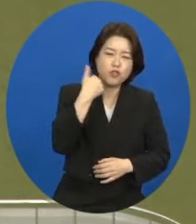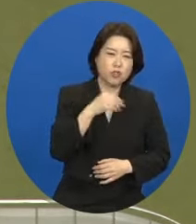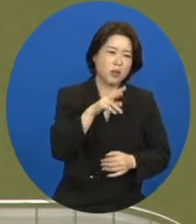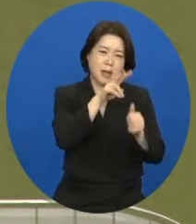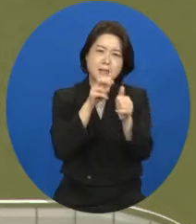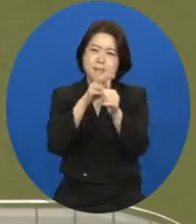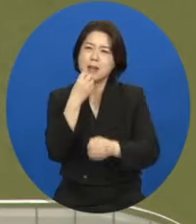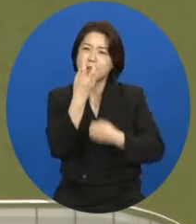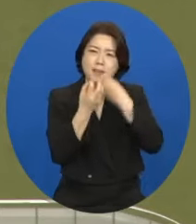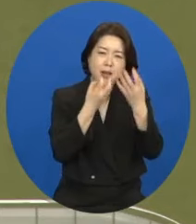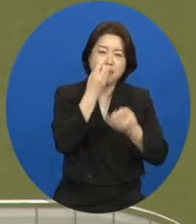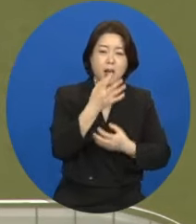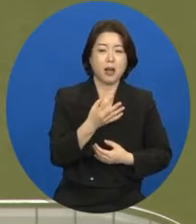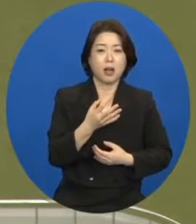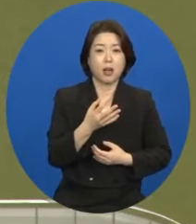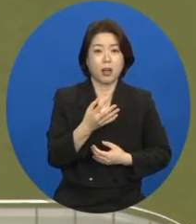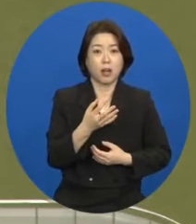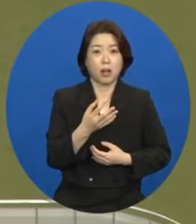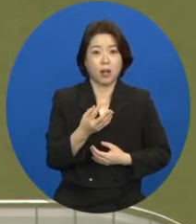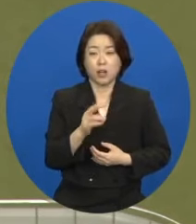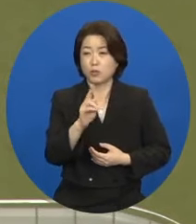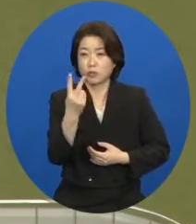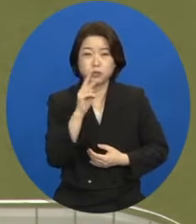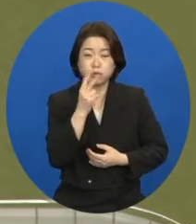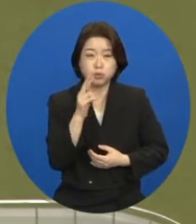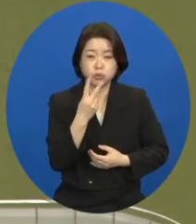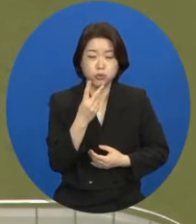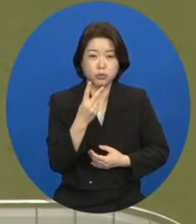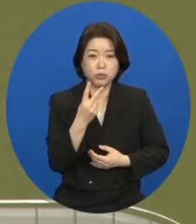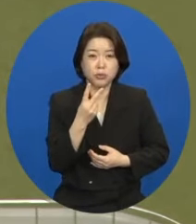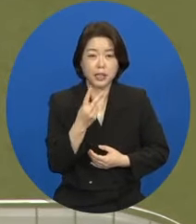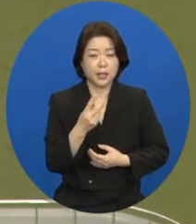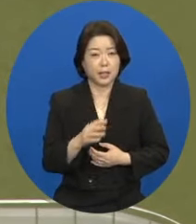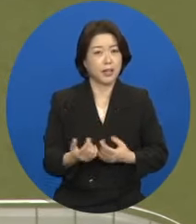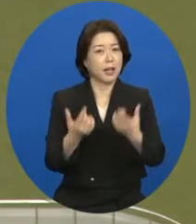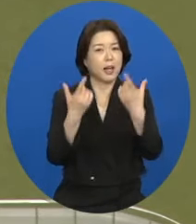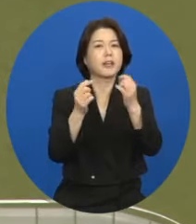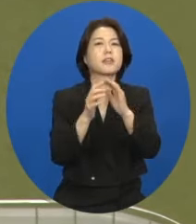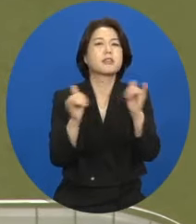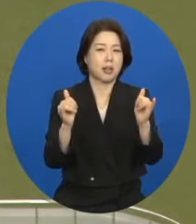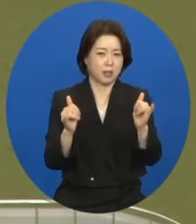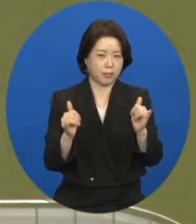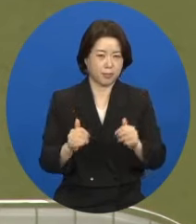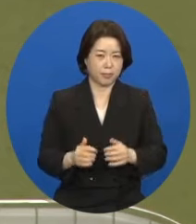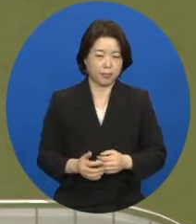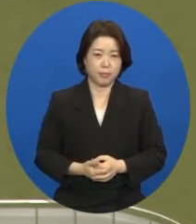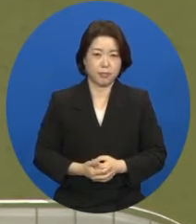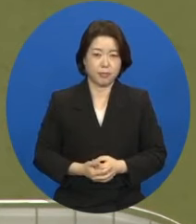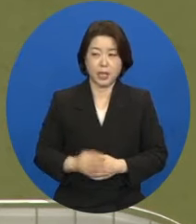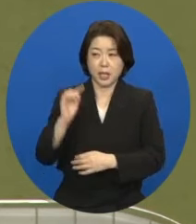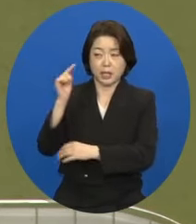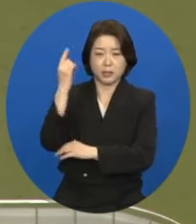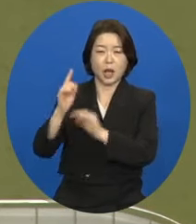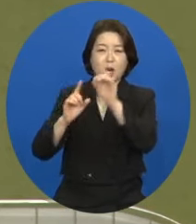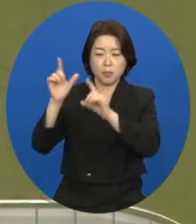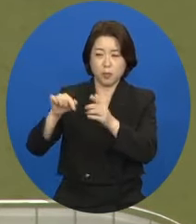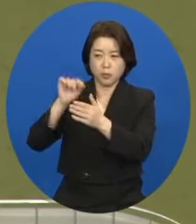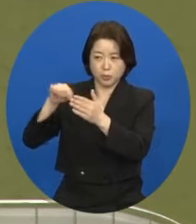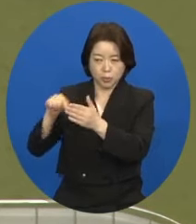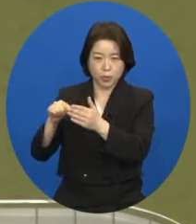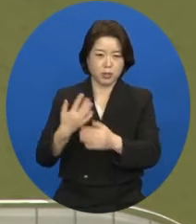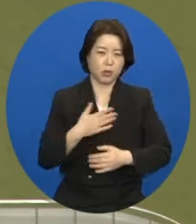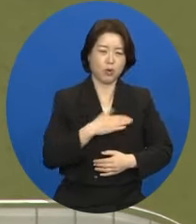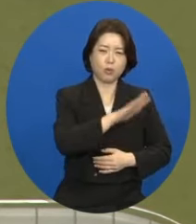막 쏟아져 나오는 것이, 이게 여러분 다른 사람일까요? 여러분 같은 사람이잖아요. 이 다윗의 모습이 우리의 모습